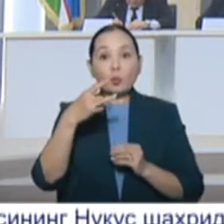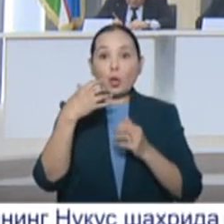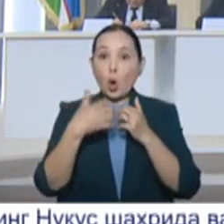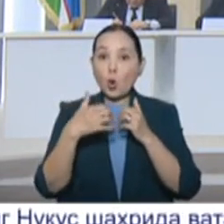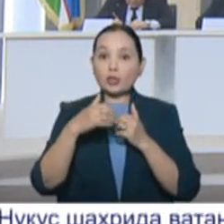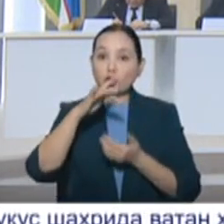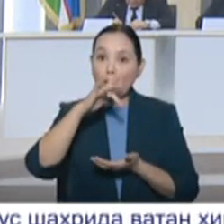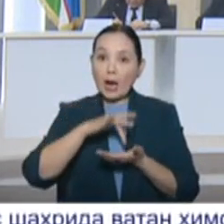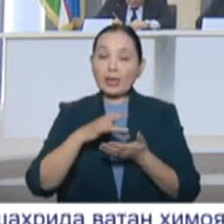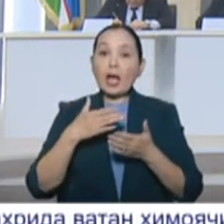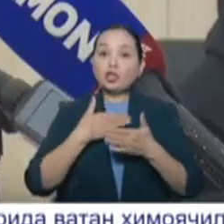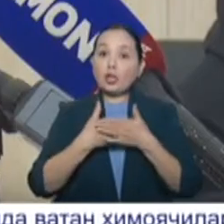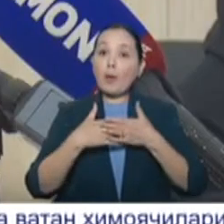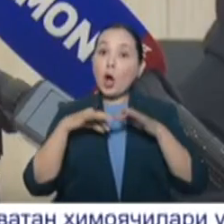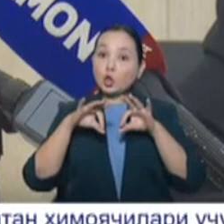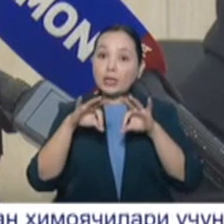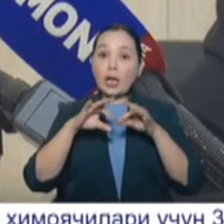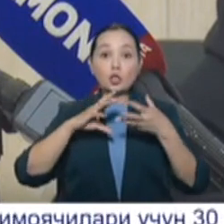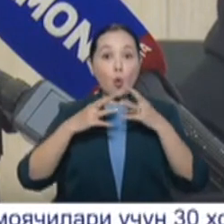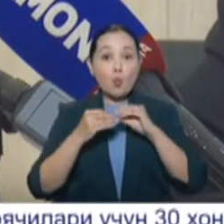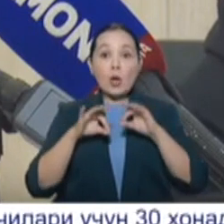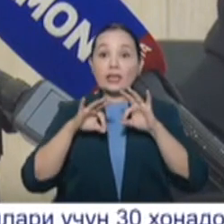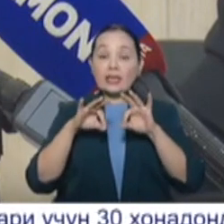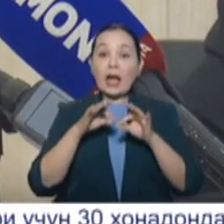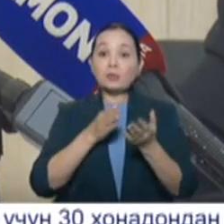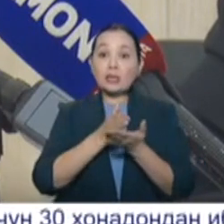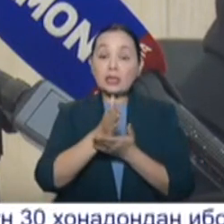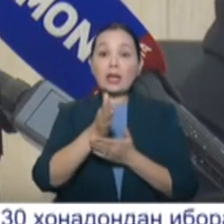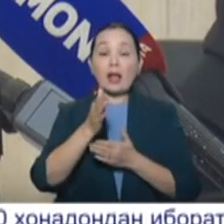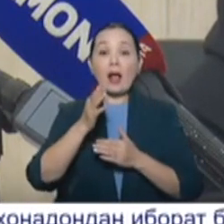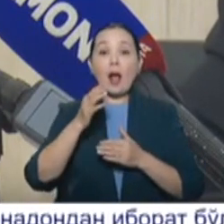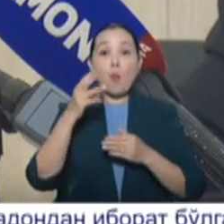shaharlarda jamoat transporti, umuman transport tizimini va infratuzilmasini